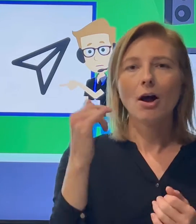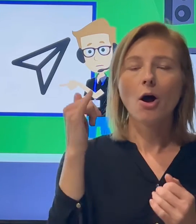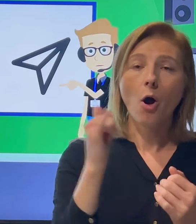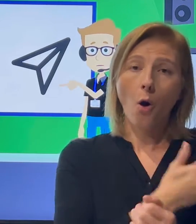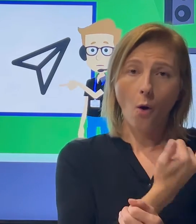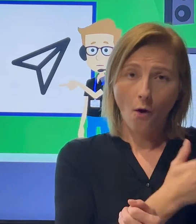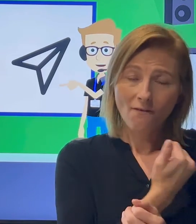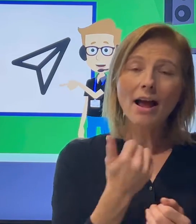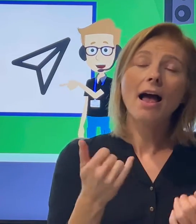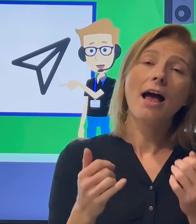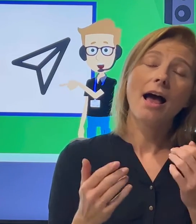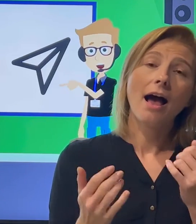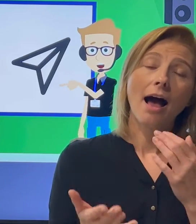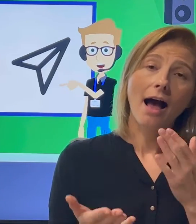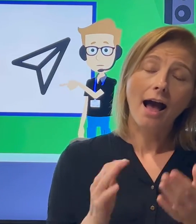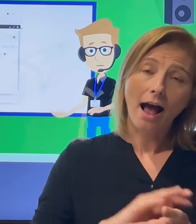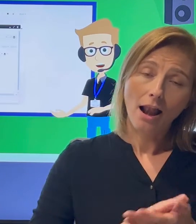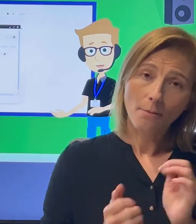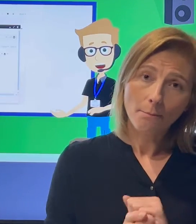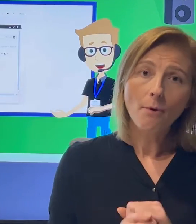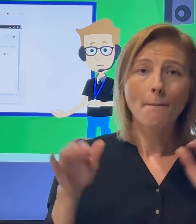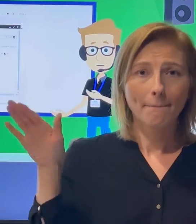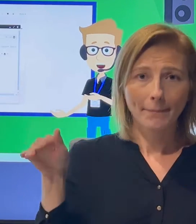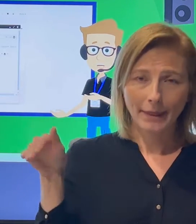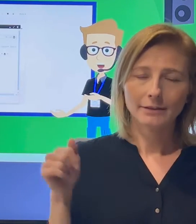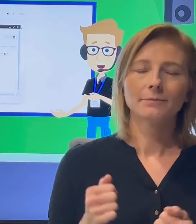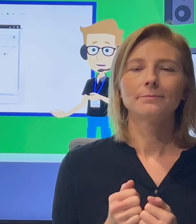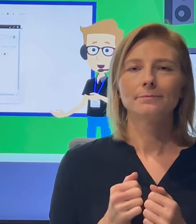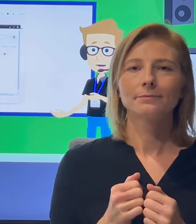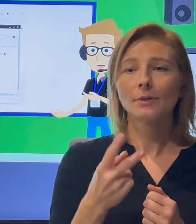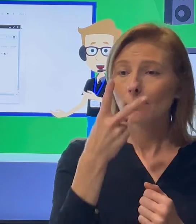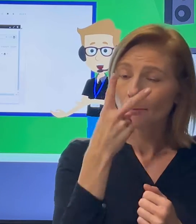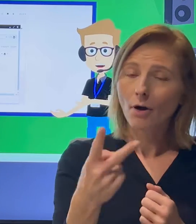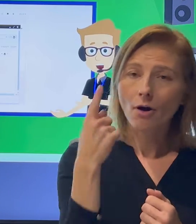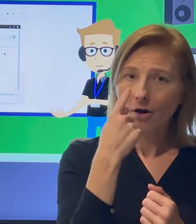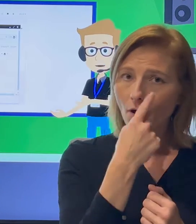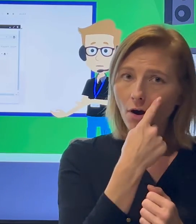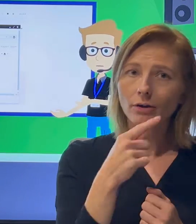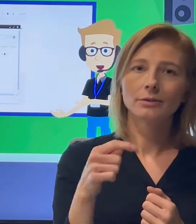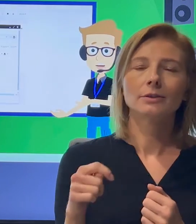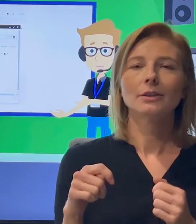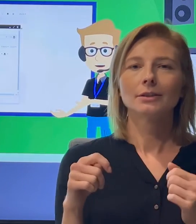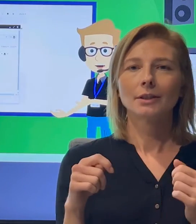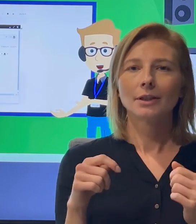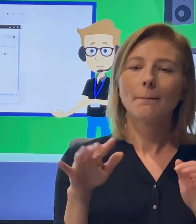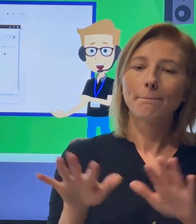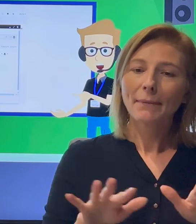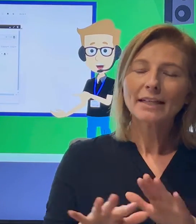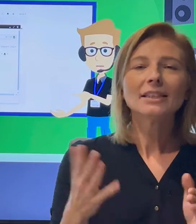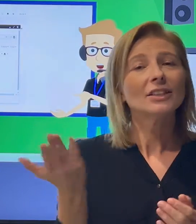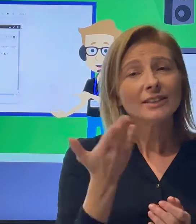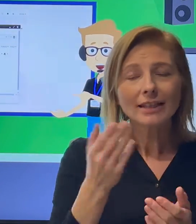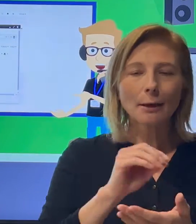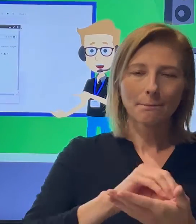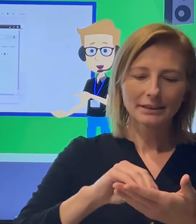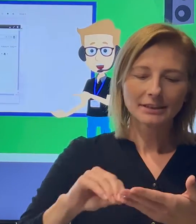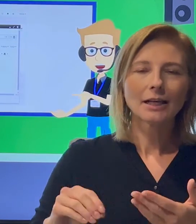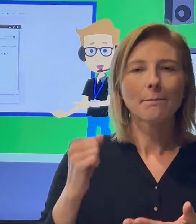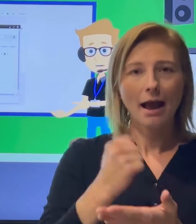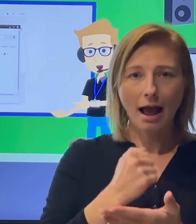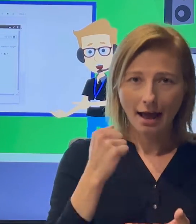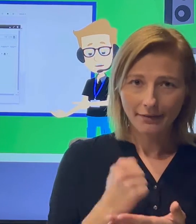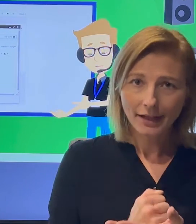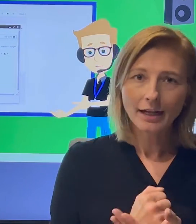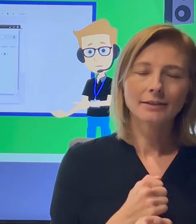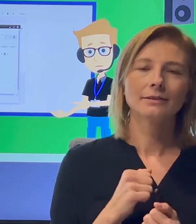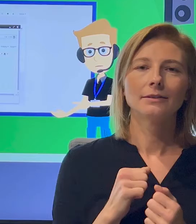ptaszka. Gdy już ją znajdziesz, kliknij ją, a Twoim oczom ukaże się okno kompozycji, miejsce, gdzie wypisujemy i adresujemy naszą